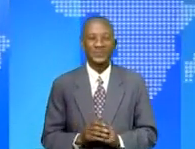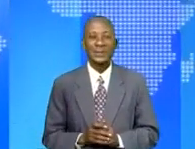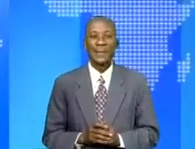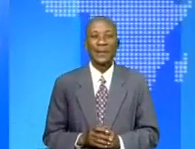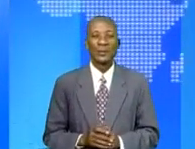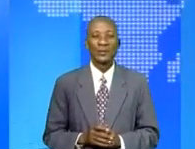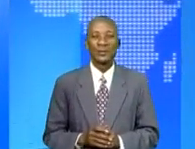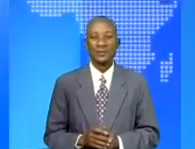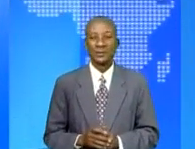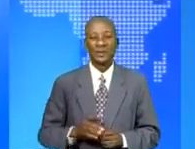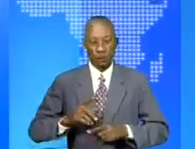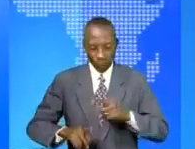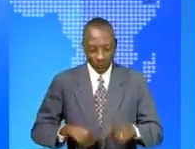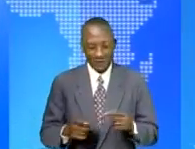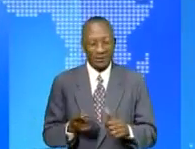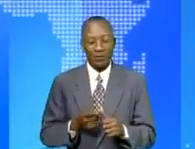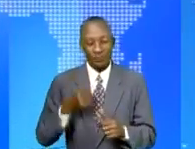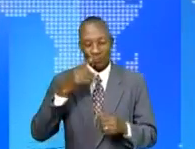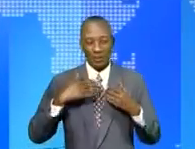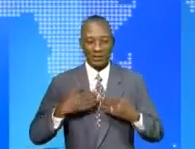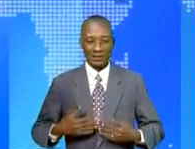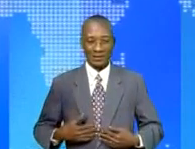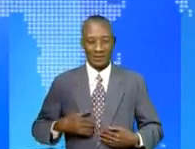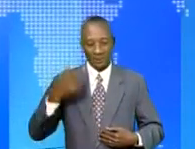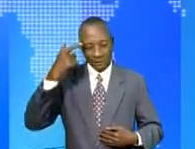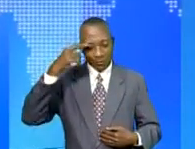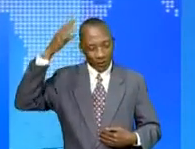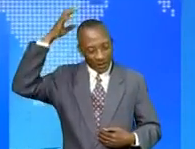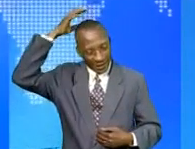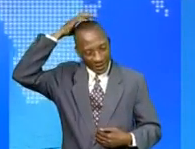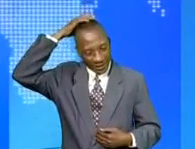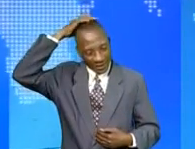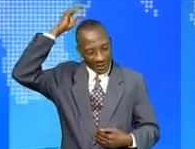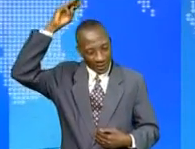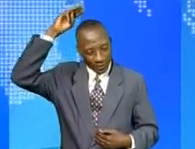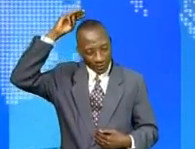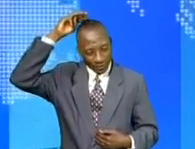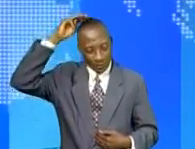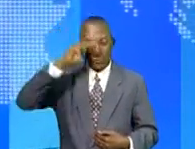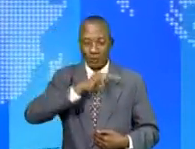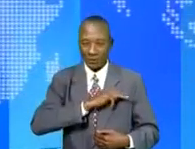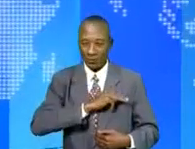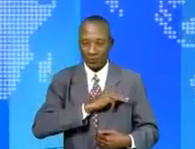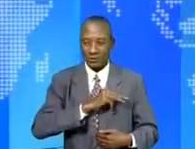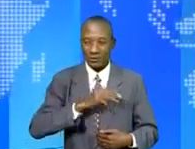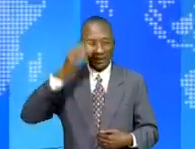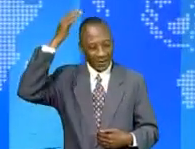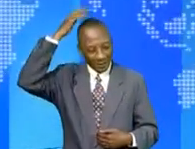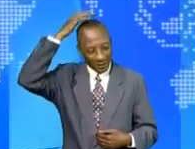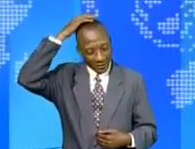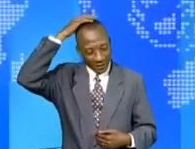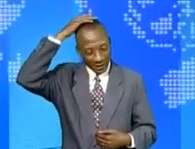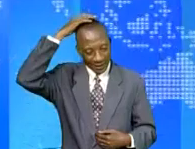bel et bien vivant, même si son état de santé reste préoccupant. Toutes les dispositions sont